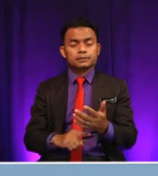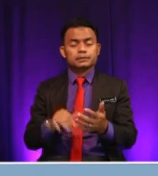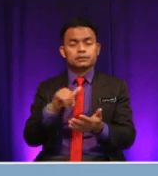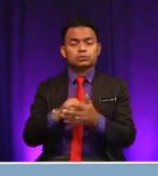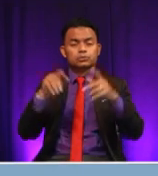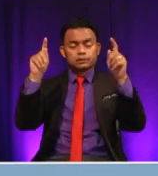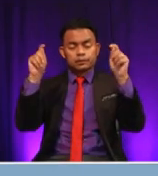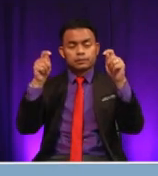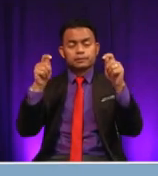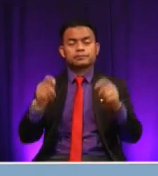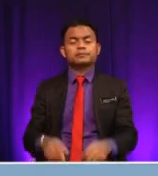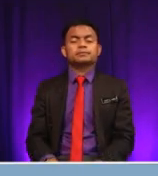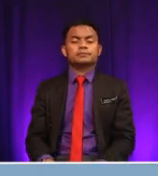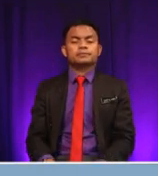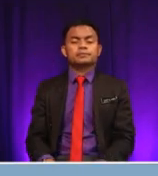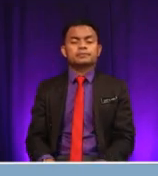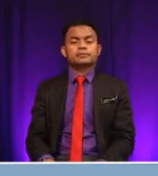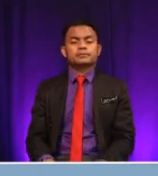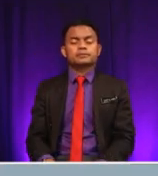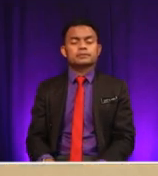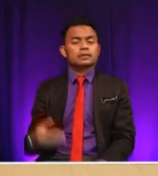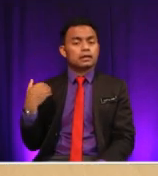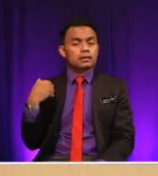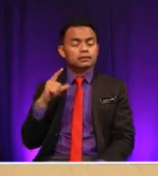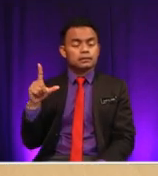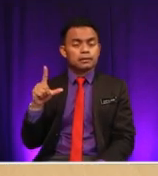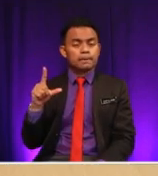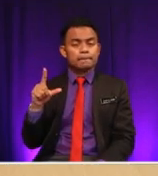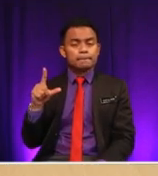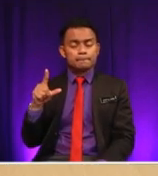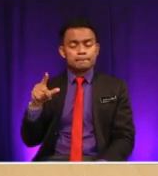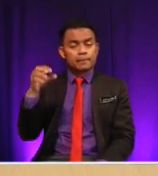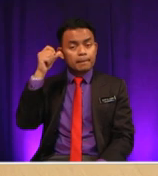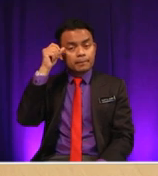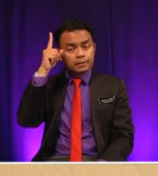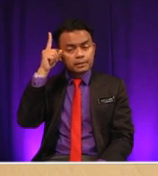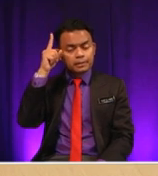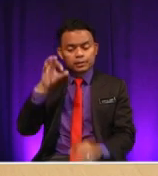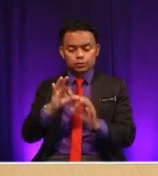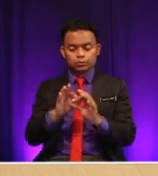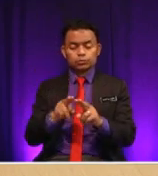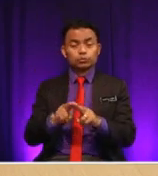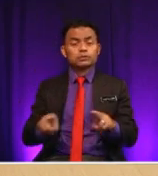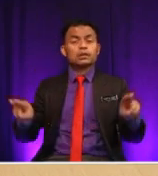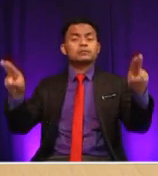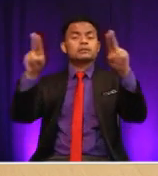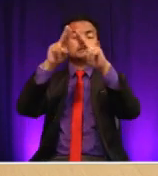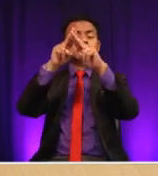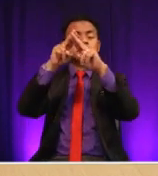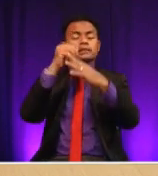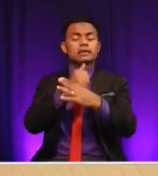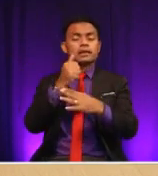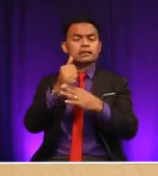merupakan gagasan pemikiran utama gagasan pemikiran utama dimanapun persoalan pokok ataupun